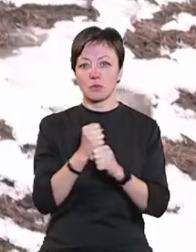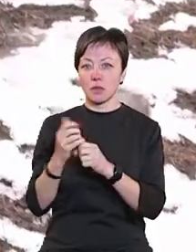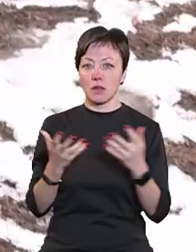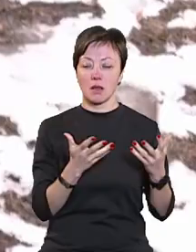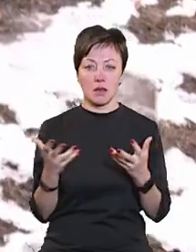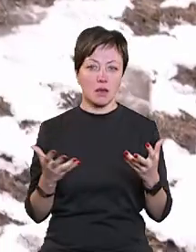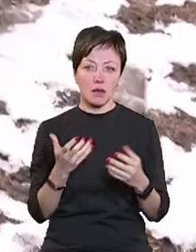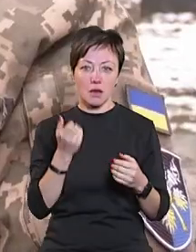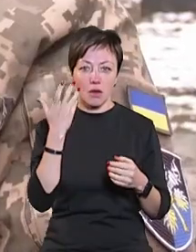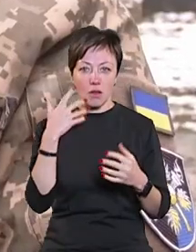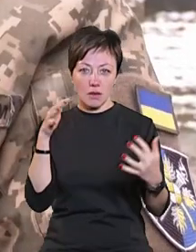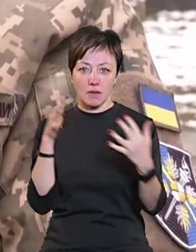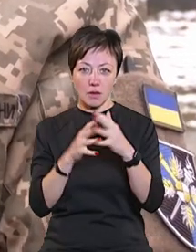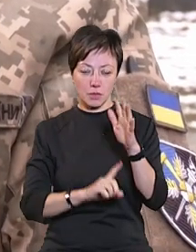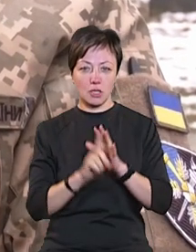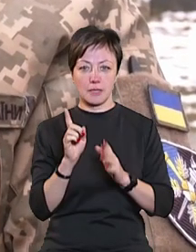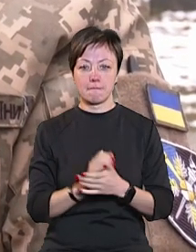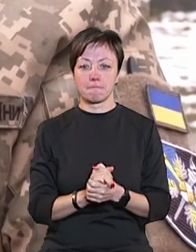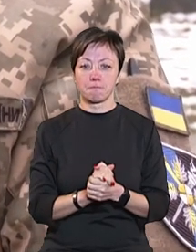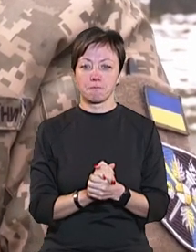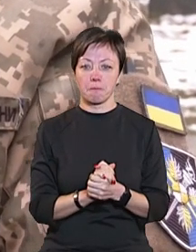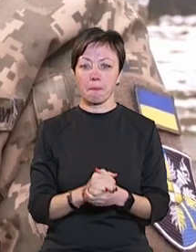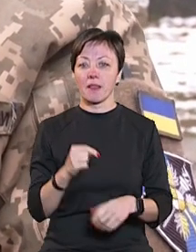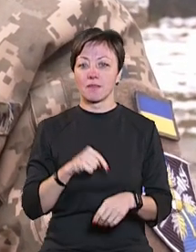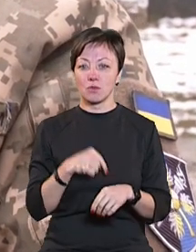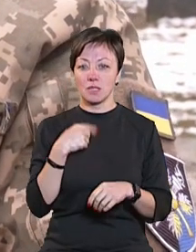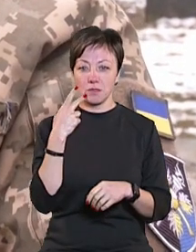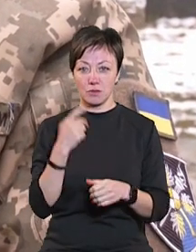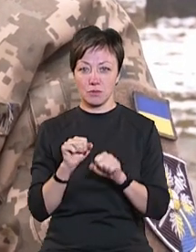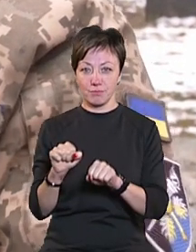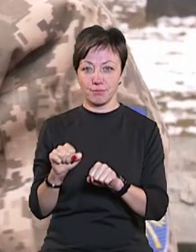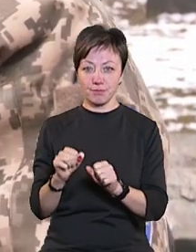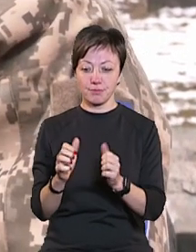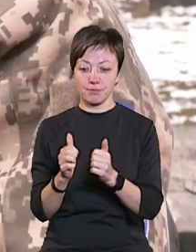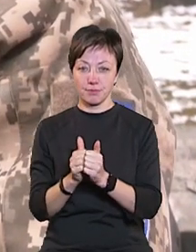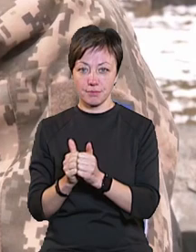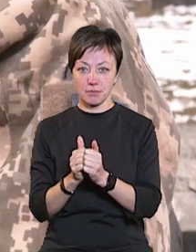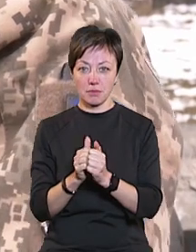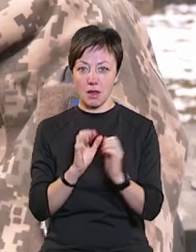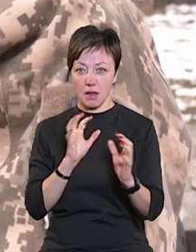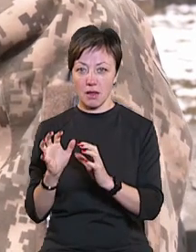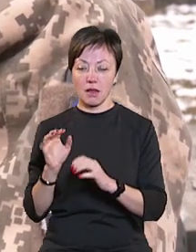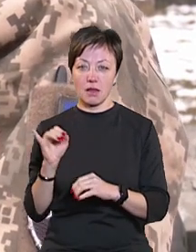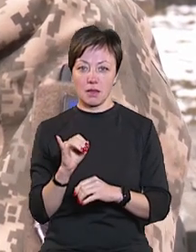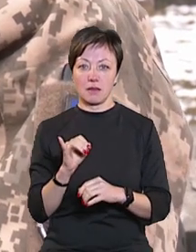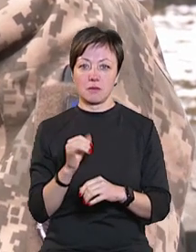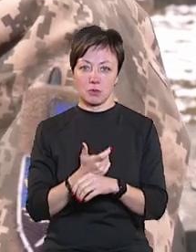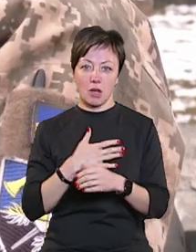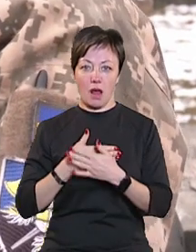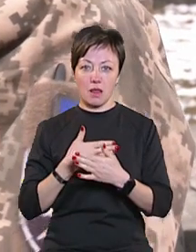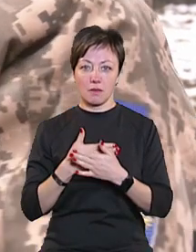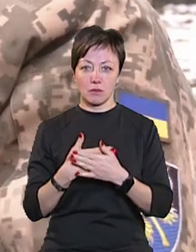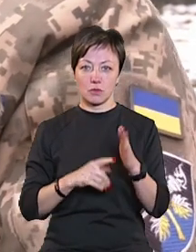час повномасштабного вторгнення, де відчув, що я завжди його охороняю, оберігаю, і він вже більш активніше